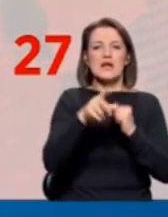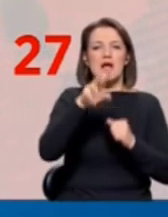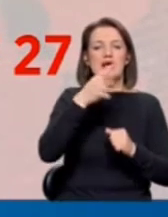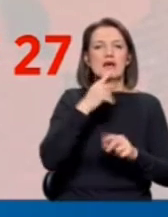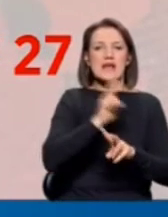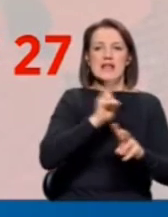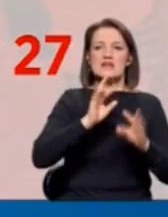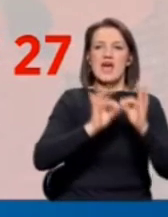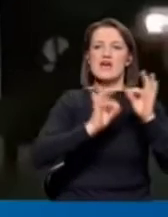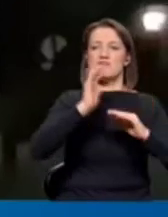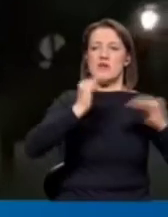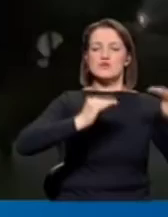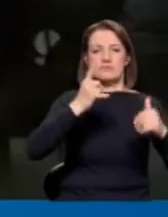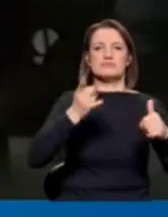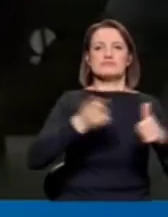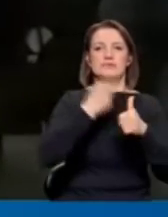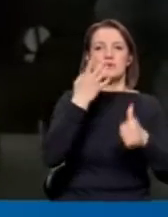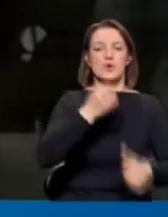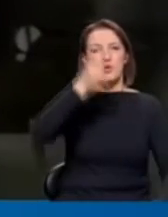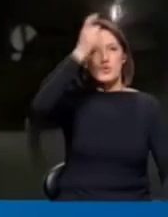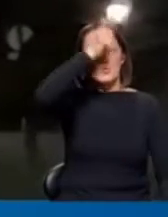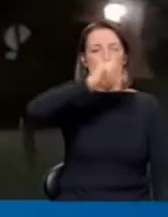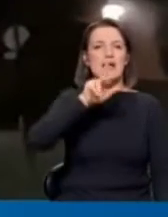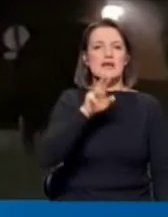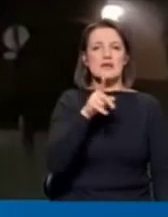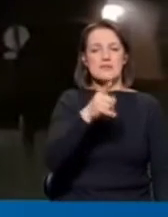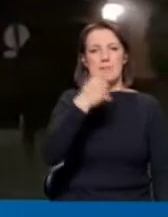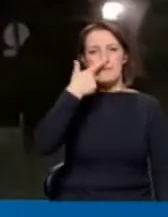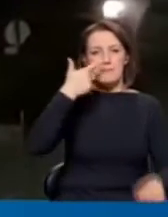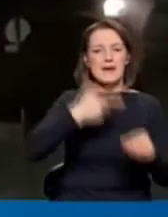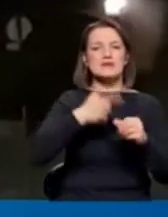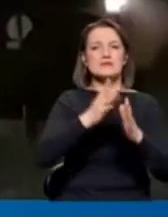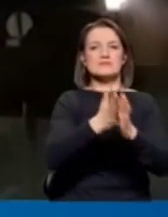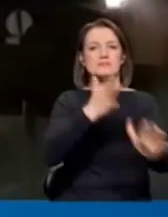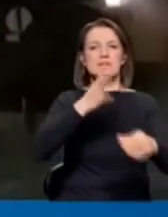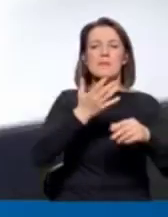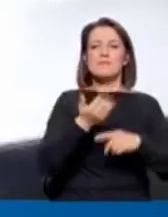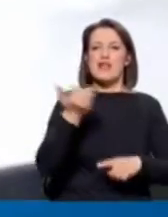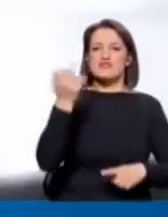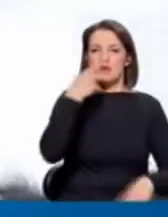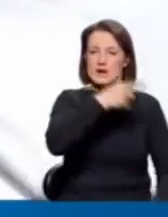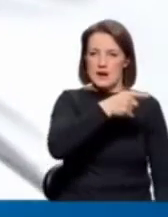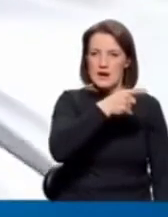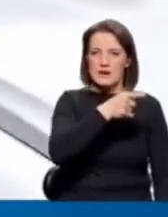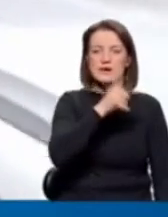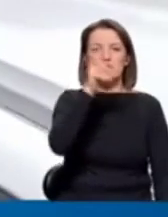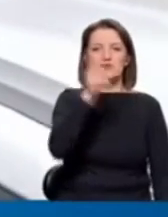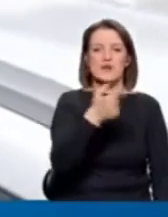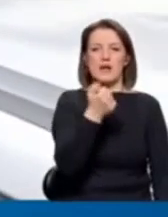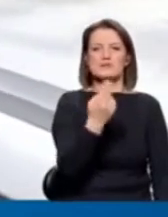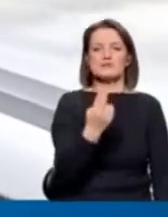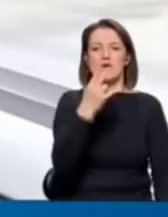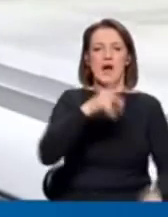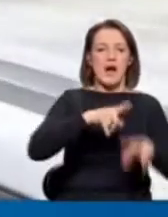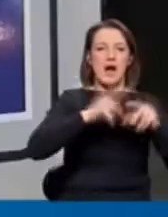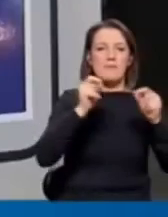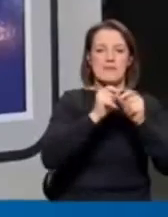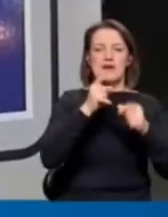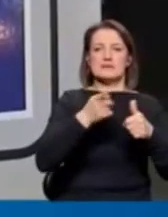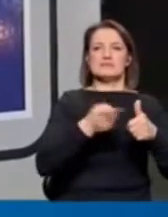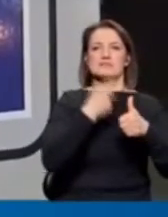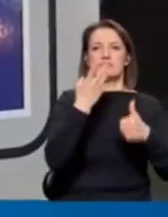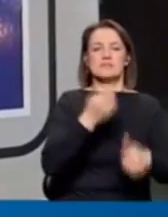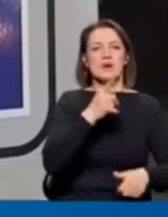enflasyon uyla ilk sırada yer aldığı Tıpkı Türkiye gibi benzin kuyruklarının yaşandığı Belçika ise 167 Lig oranla Avrupa Birliği'nde